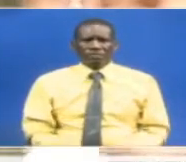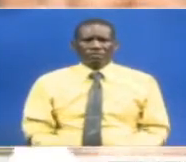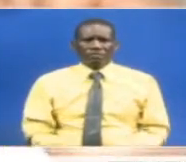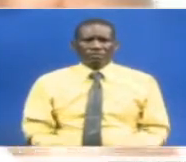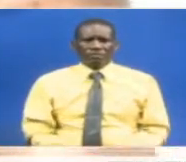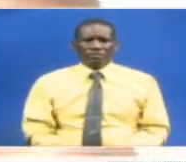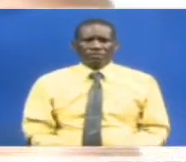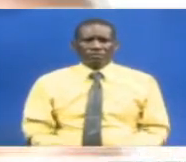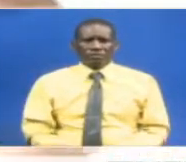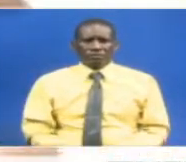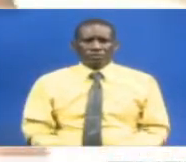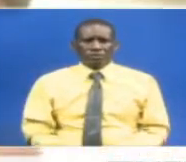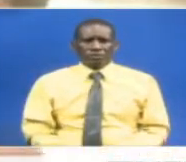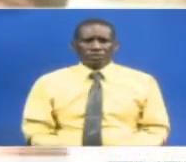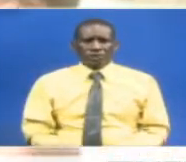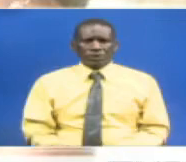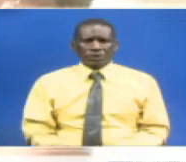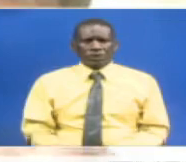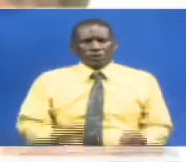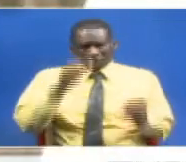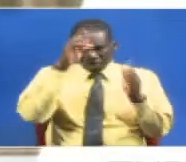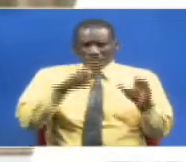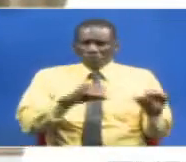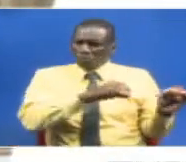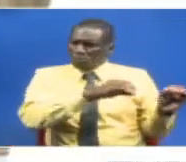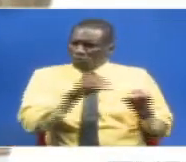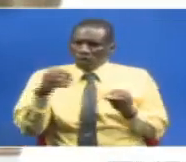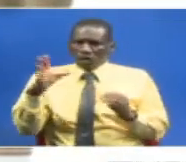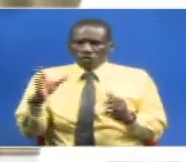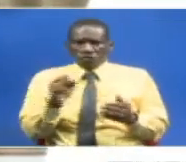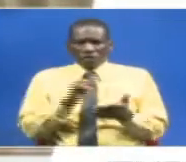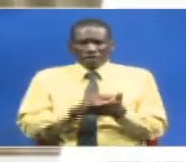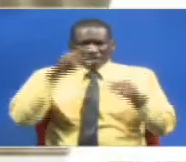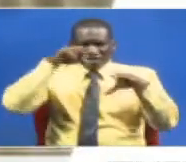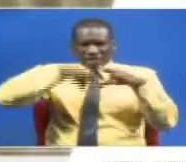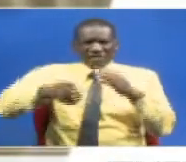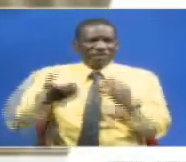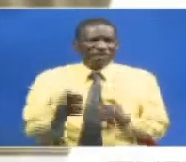Gavana aondoke ndio wao wafanye nini, waingie kwa serikali.